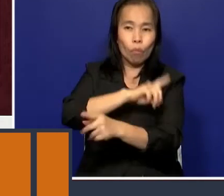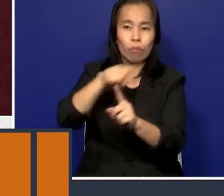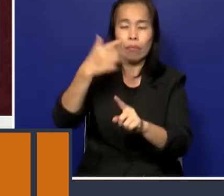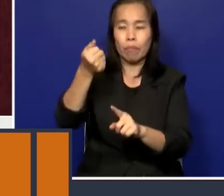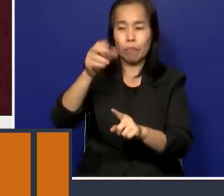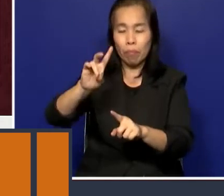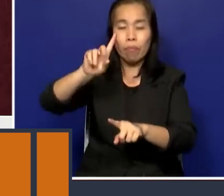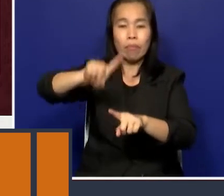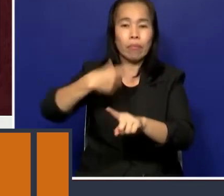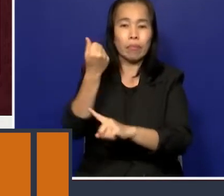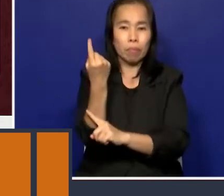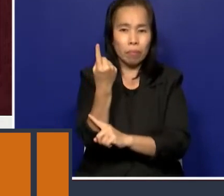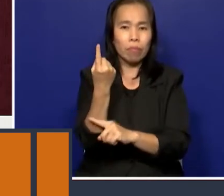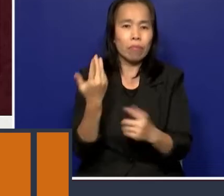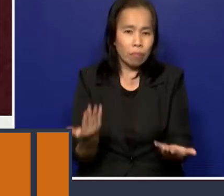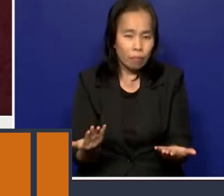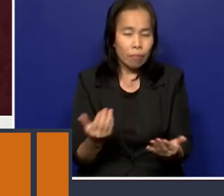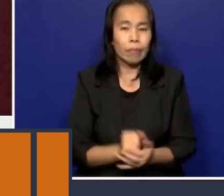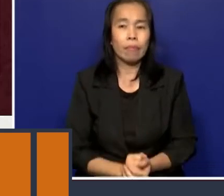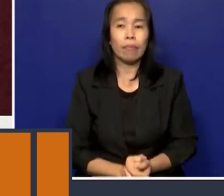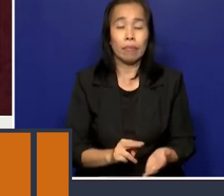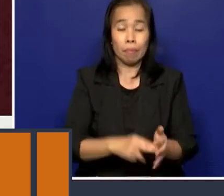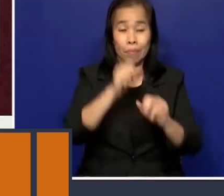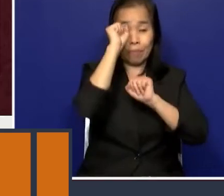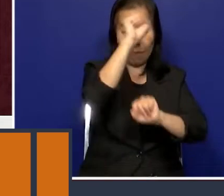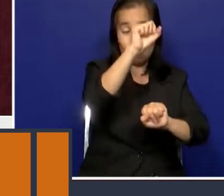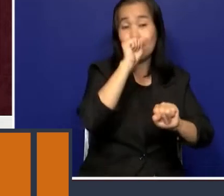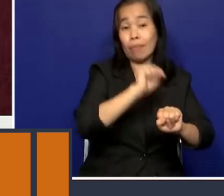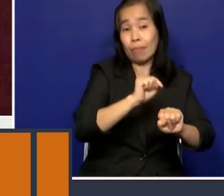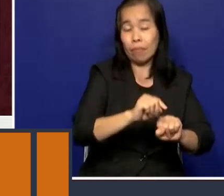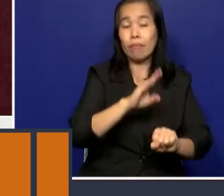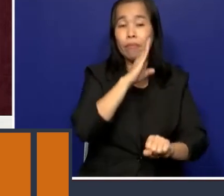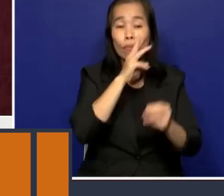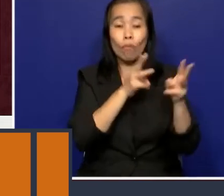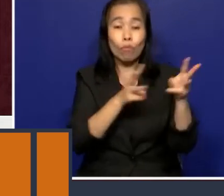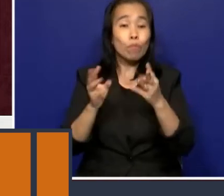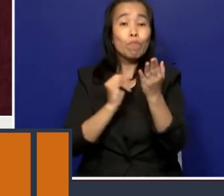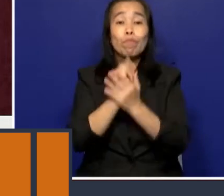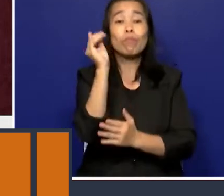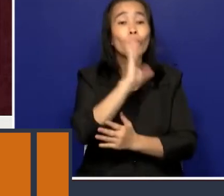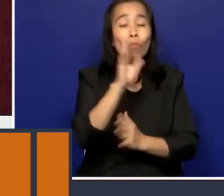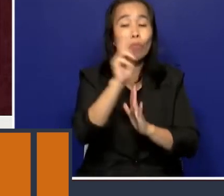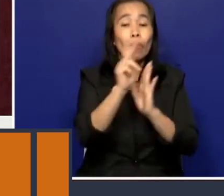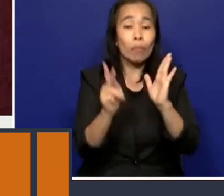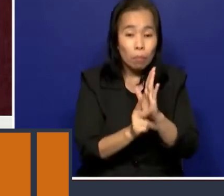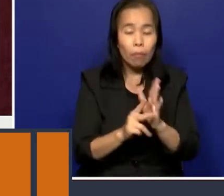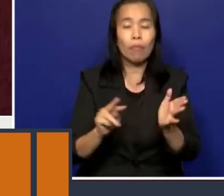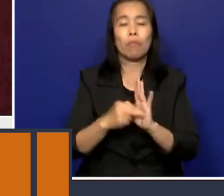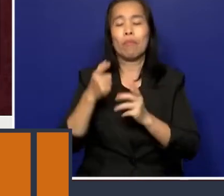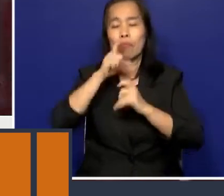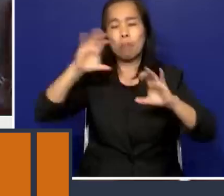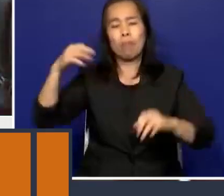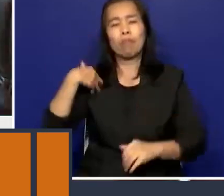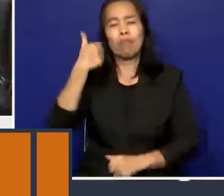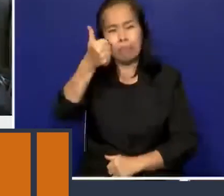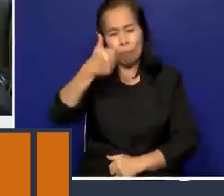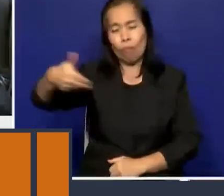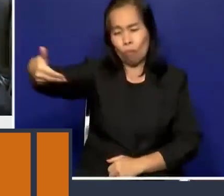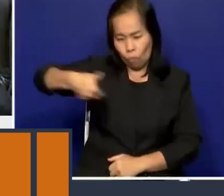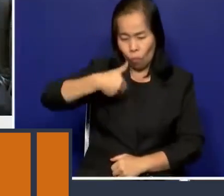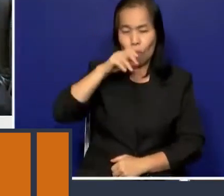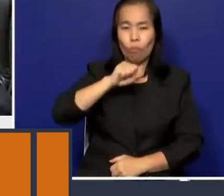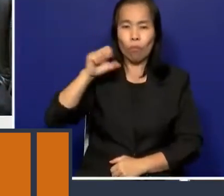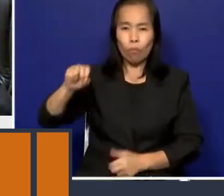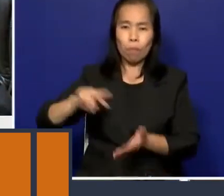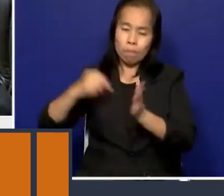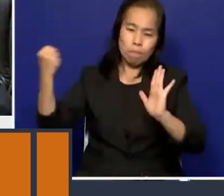นี่คหัฐานชัดเจ็และต่ให้ประกาศกระทวงชบับนี้ ไม่ชอบดวยกฎหมายรัฐบาลก็ยงสามาถขอใหสภาผู้เทราสดอนแงนี้ ตลา